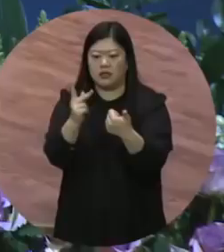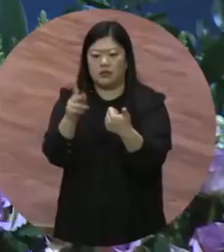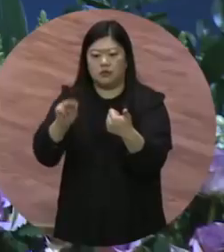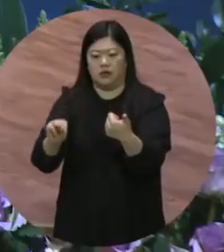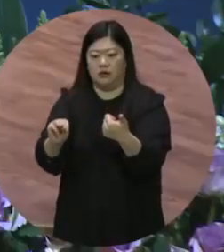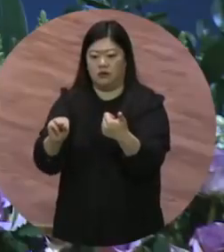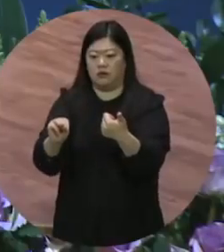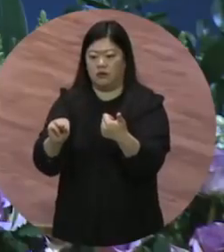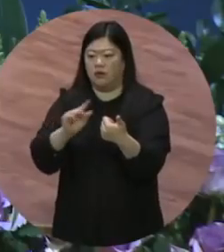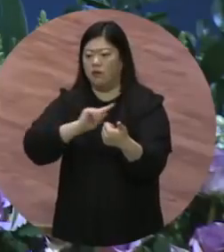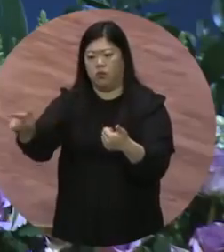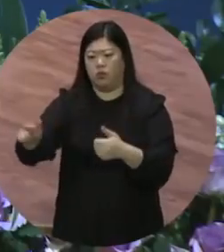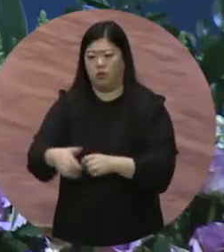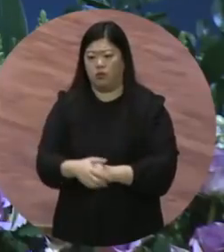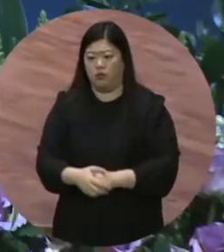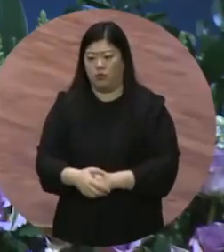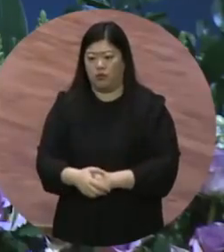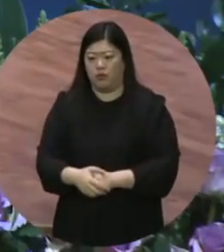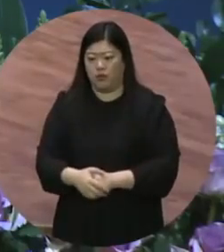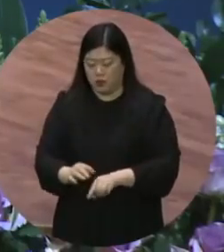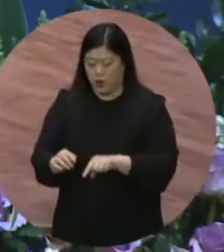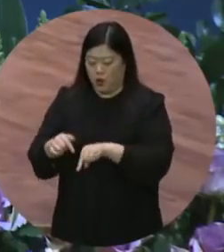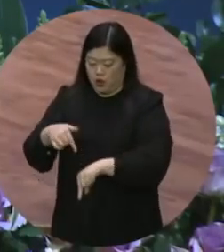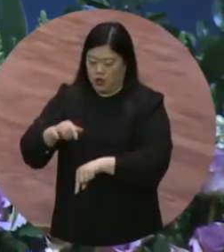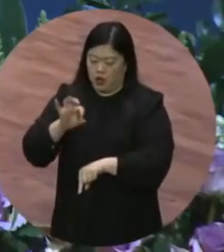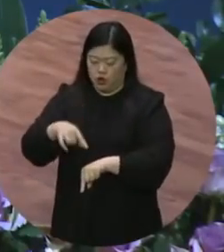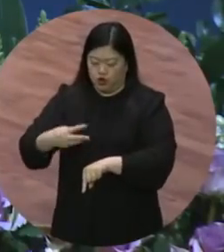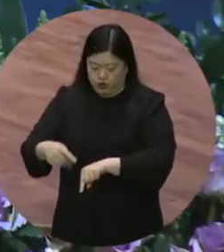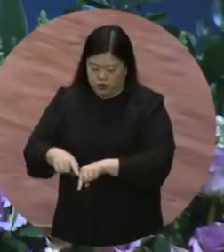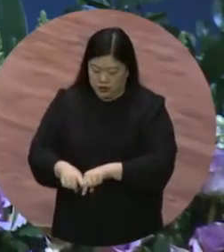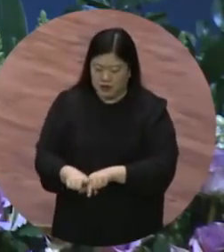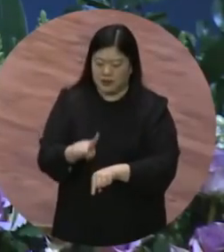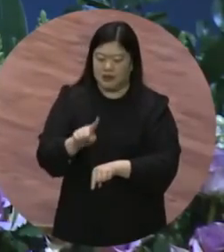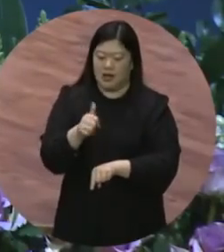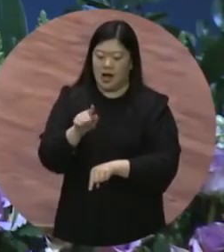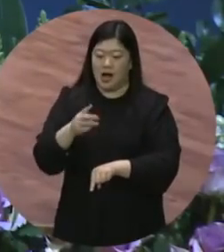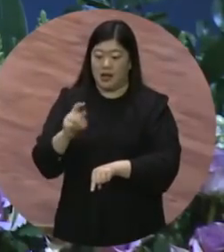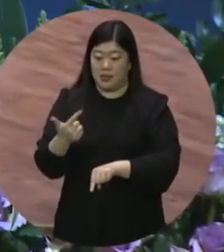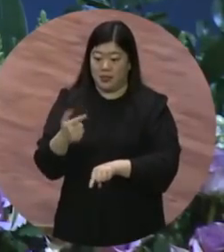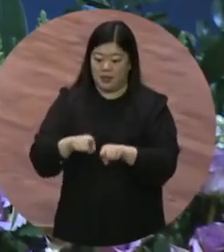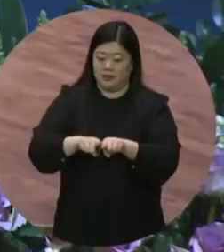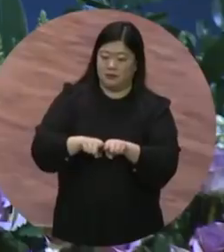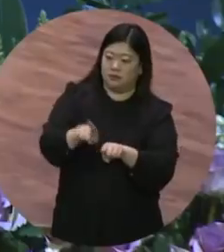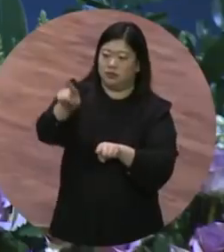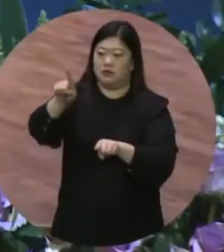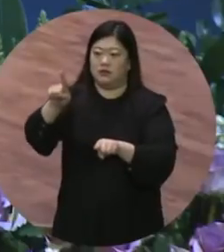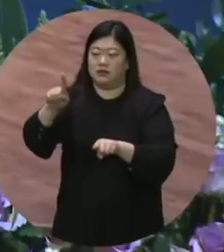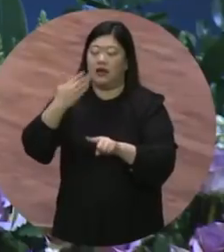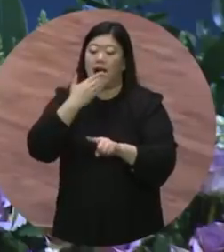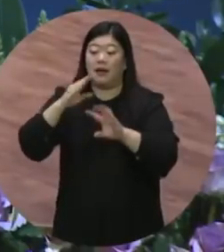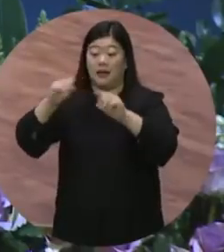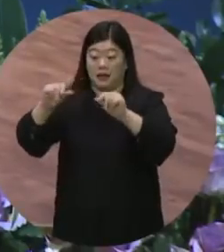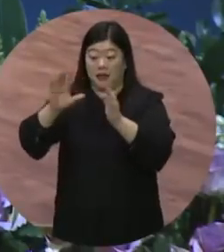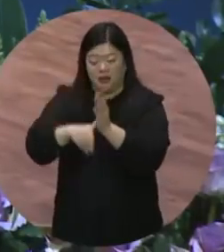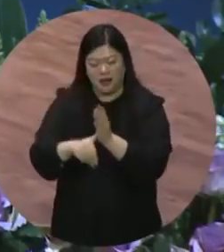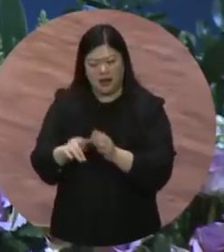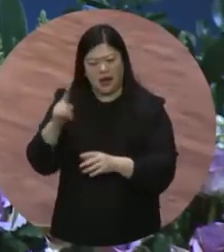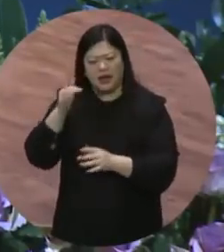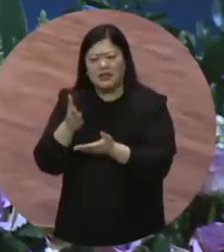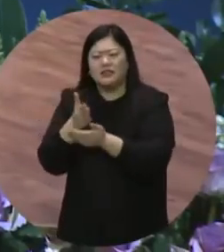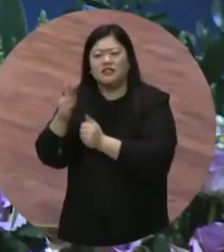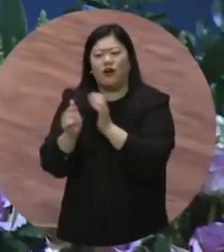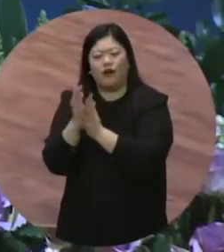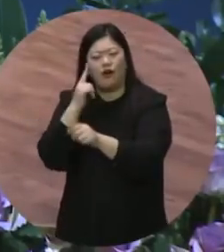보통은 갈대아 우르에서 출발한다면 하란을 거쳐 가나안 땅에 들어가는 정상적인 경로입니다. 학자들은 이때